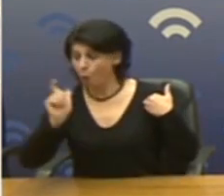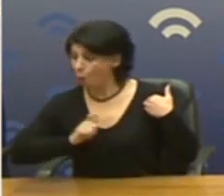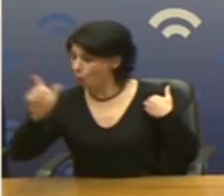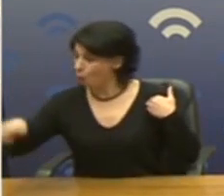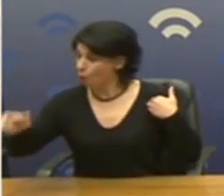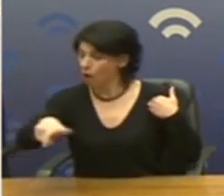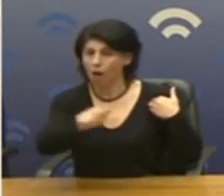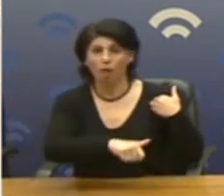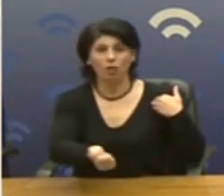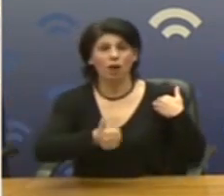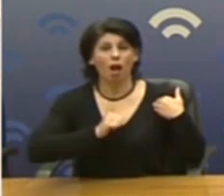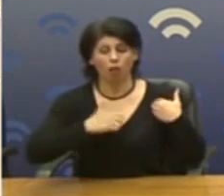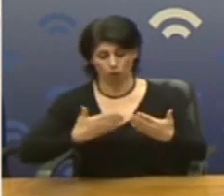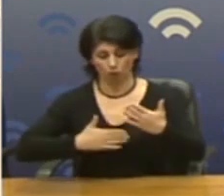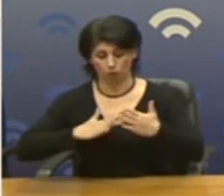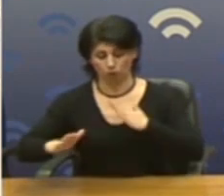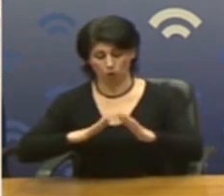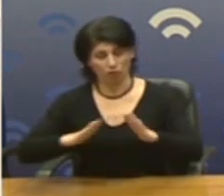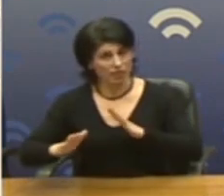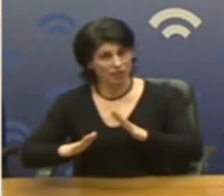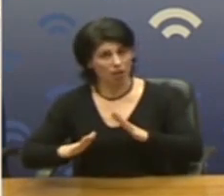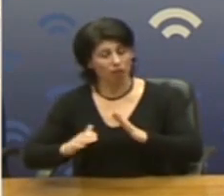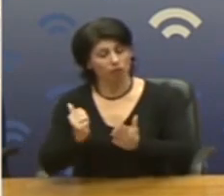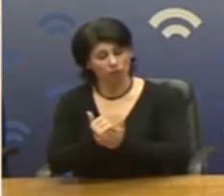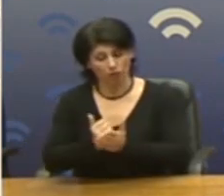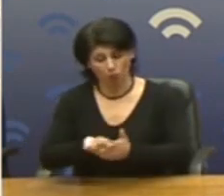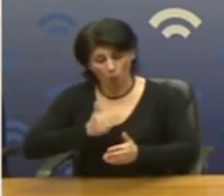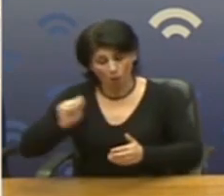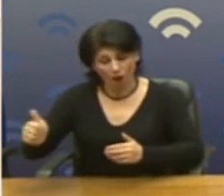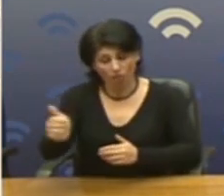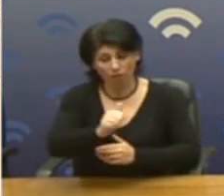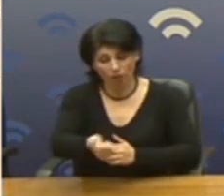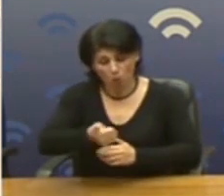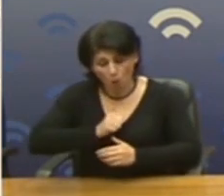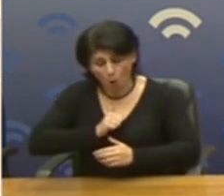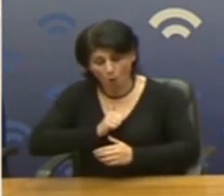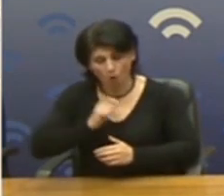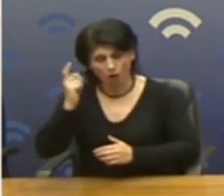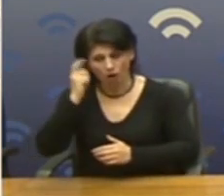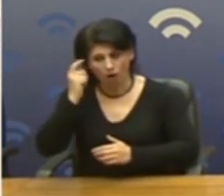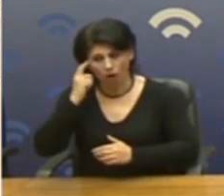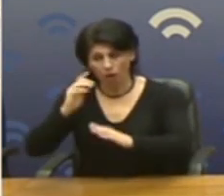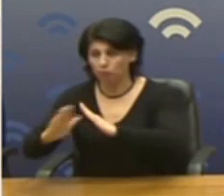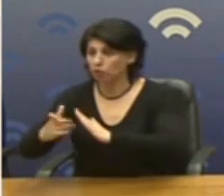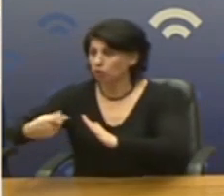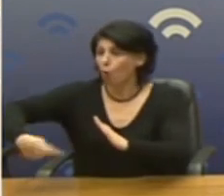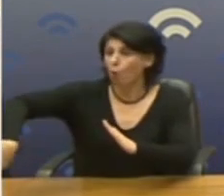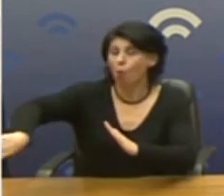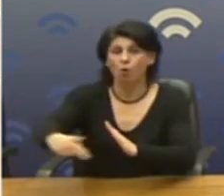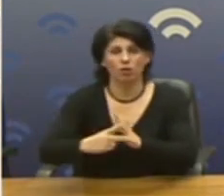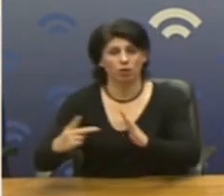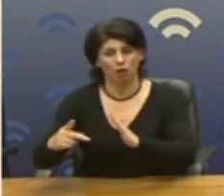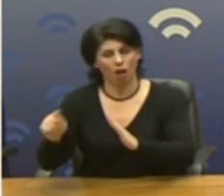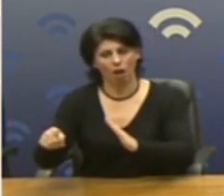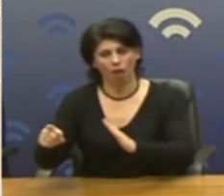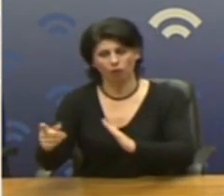να αυτοπροστατευτεί και να προστατέψει, η οποία εμπεδώνεται όταν συμβαδίζει με τη